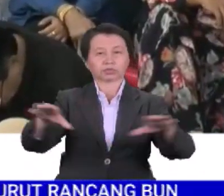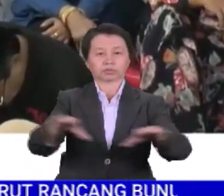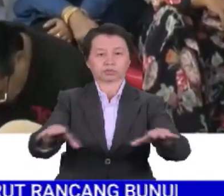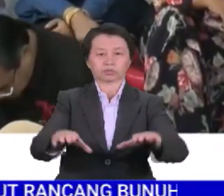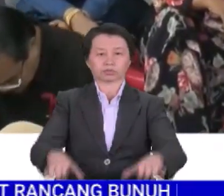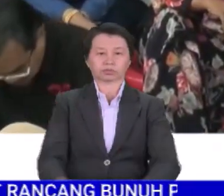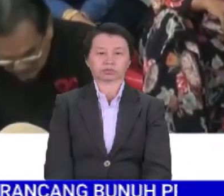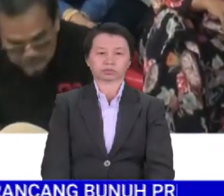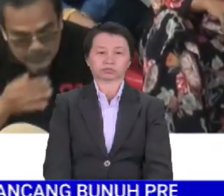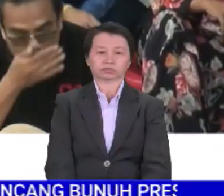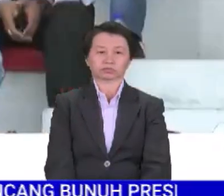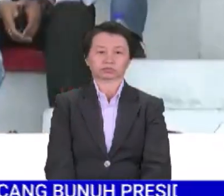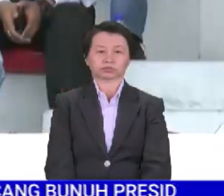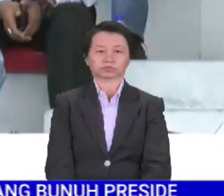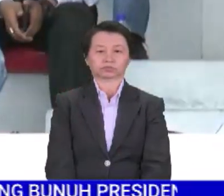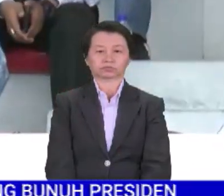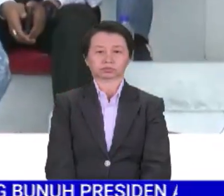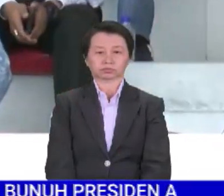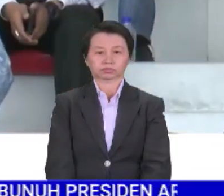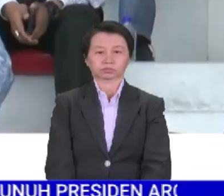dilaksanakan.